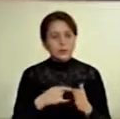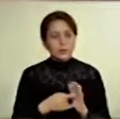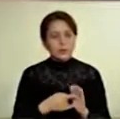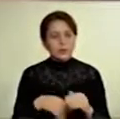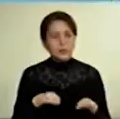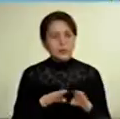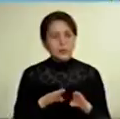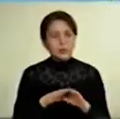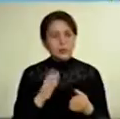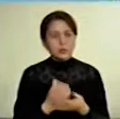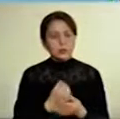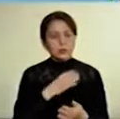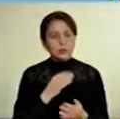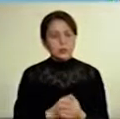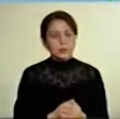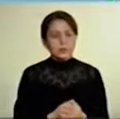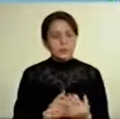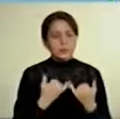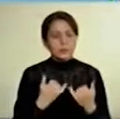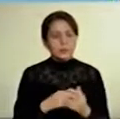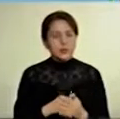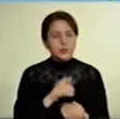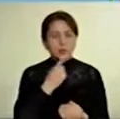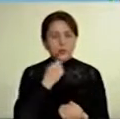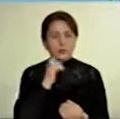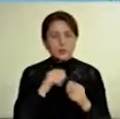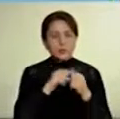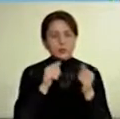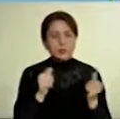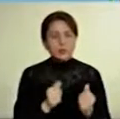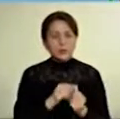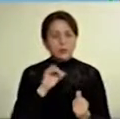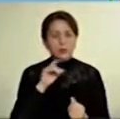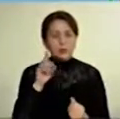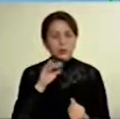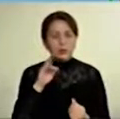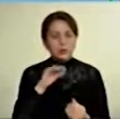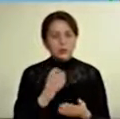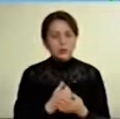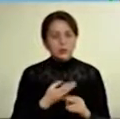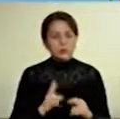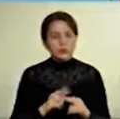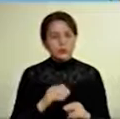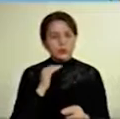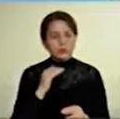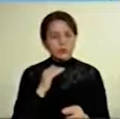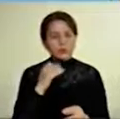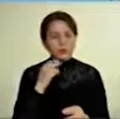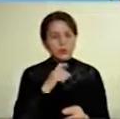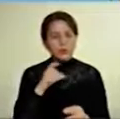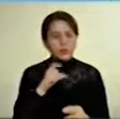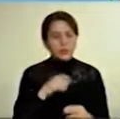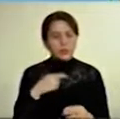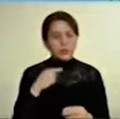kvadratga tengligi kelib chiqyapti. Endi murakkab shaklimizning yuzini topish uchun esa F dan Y ni ayirar edik.